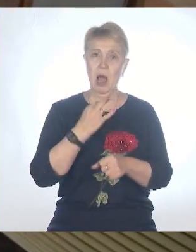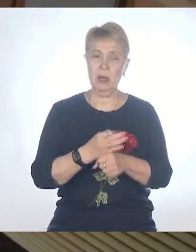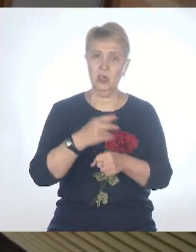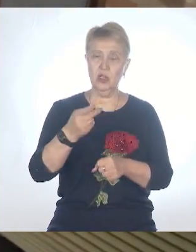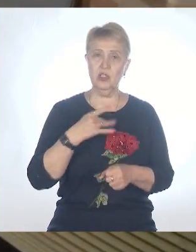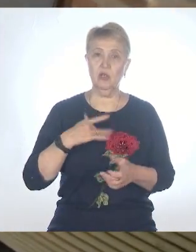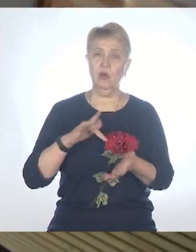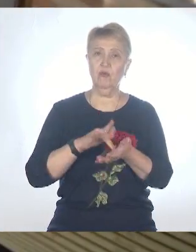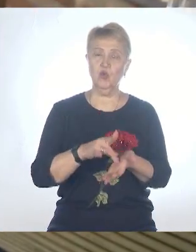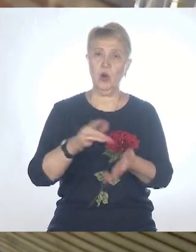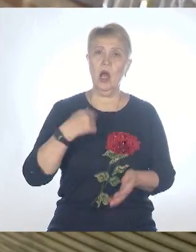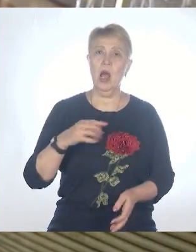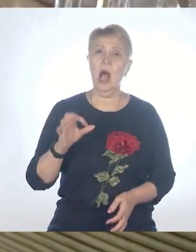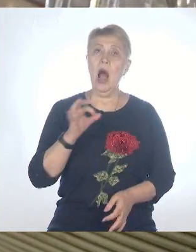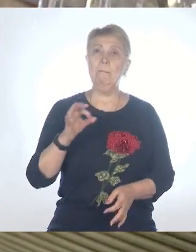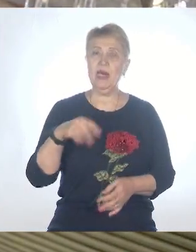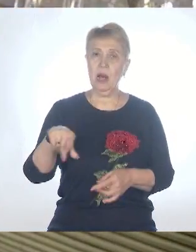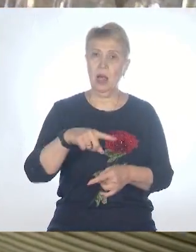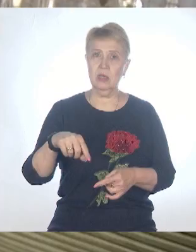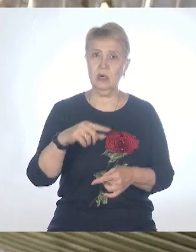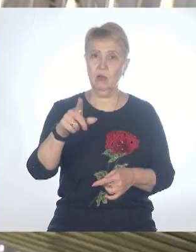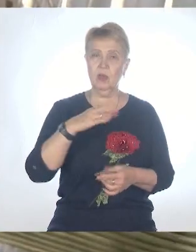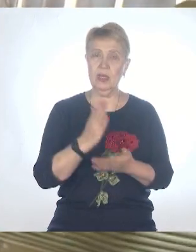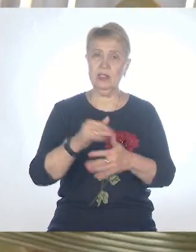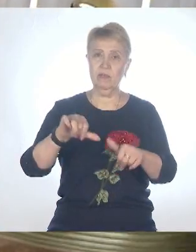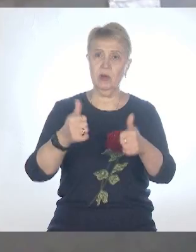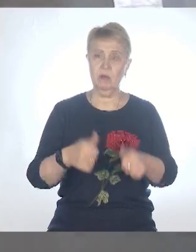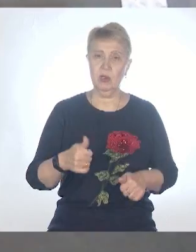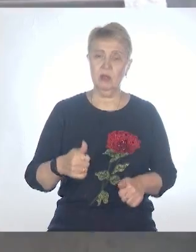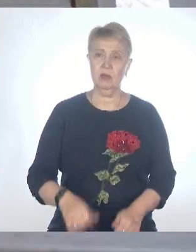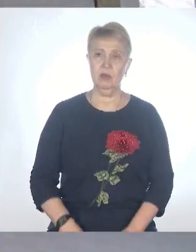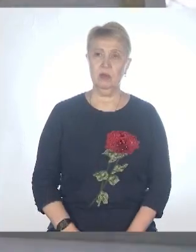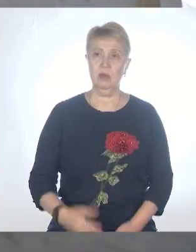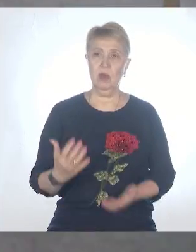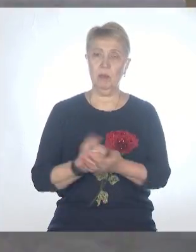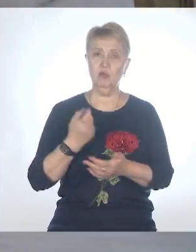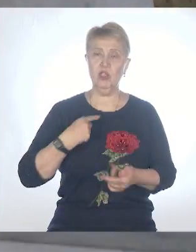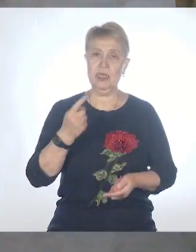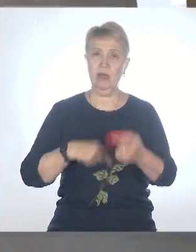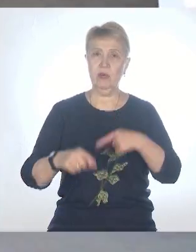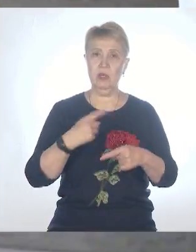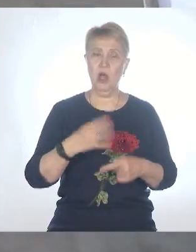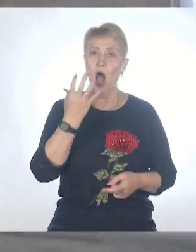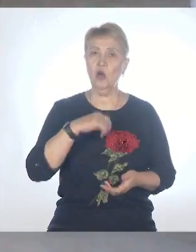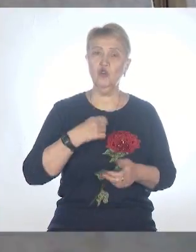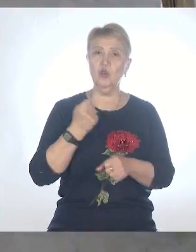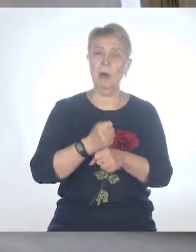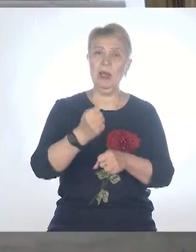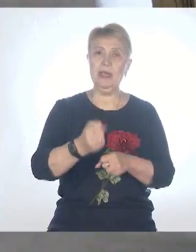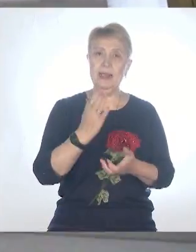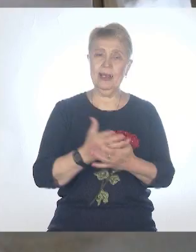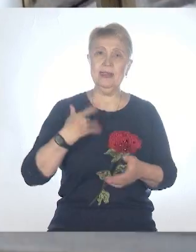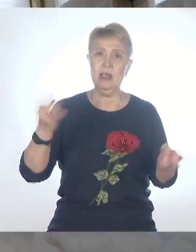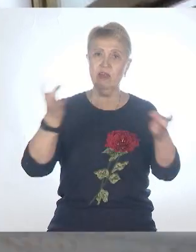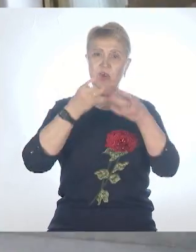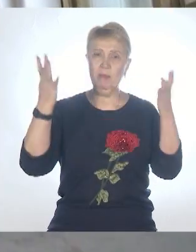туроператору, они вам формируют перелет и проживание, и вы получаете возврат. А еще дополнительную информацию на каких-то сайтах можно посмотреть? Да,